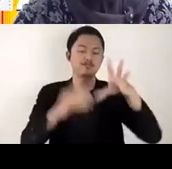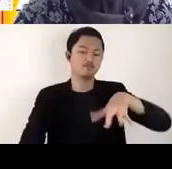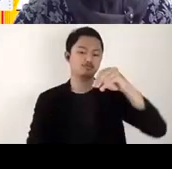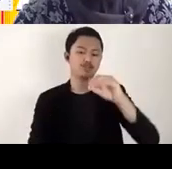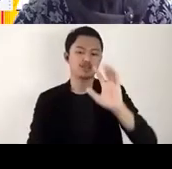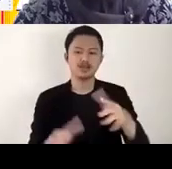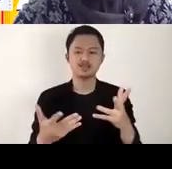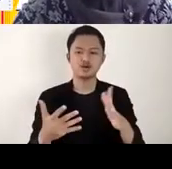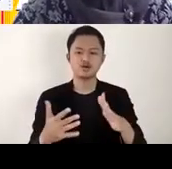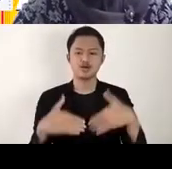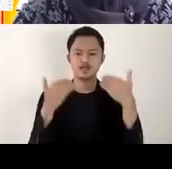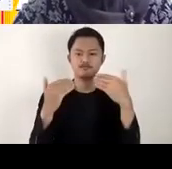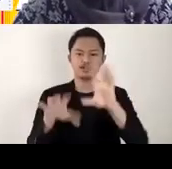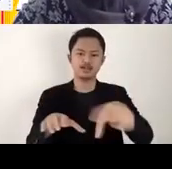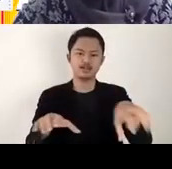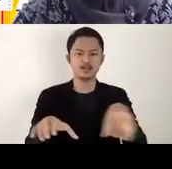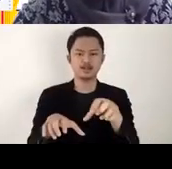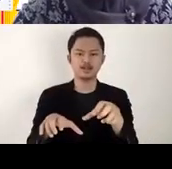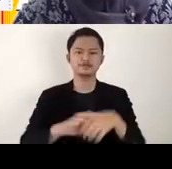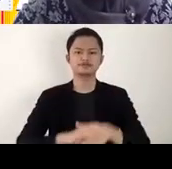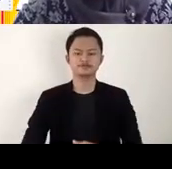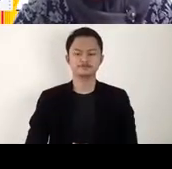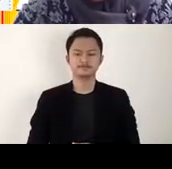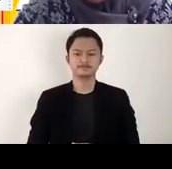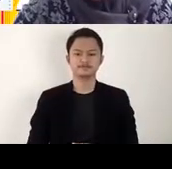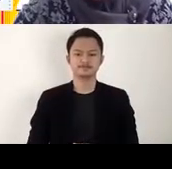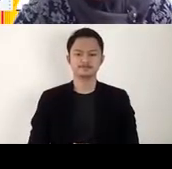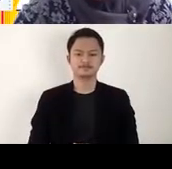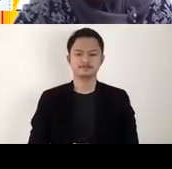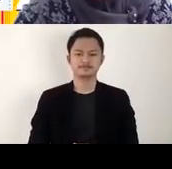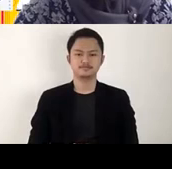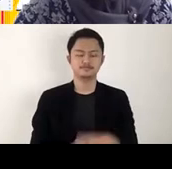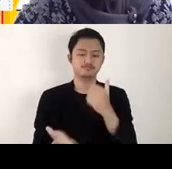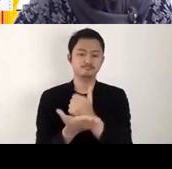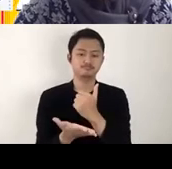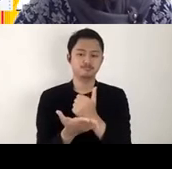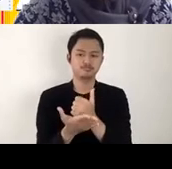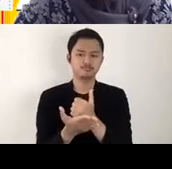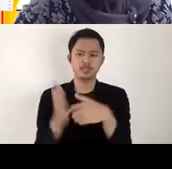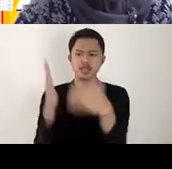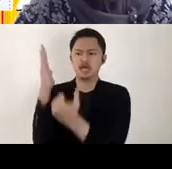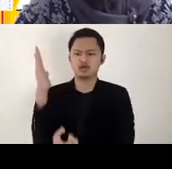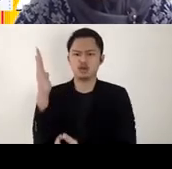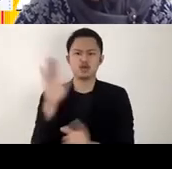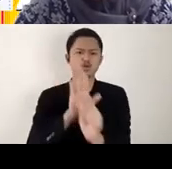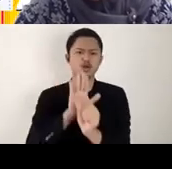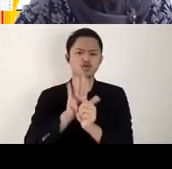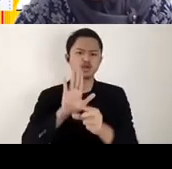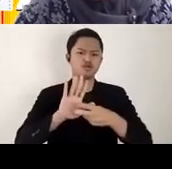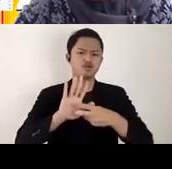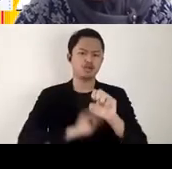pun dia ditingkat daerah secara kerangka regulasi memanglah undang-undang nomor 5 tahun